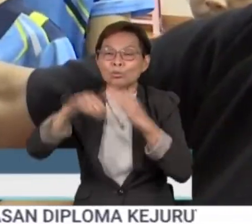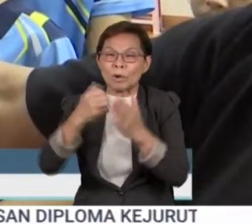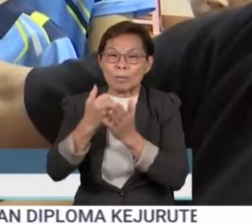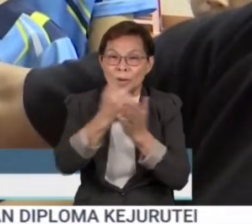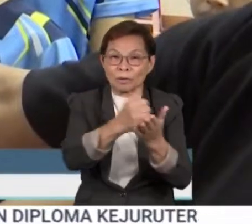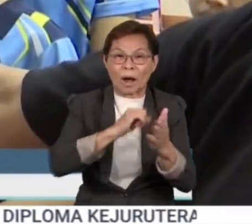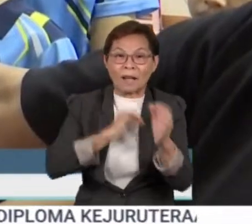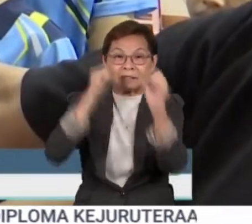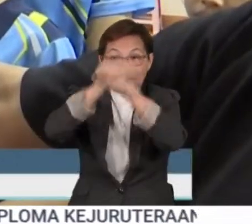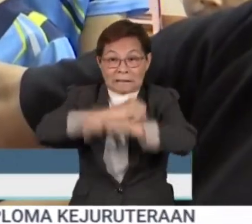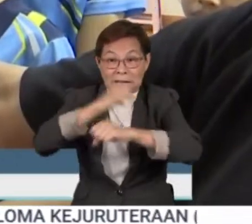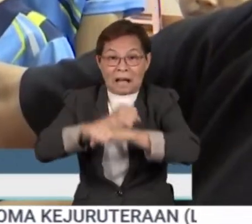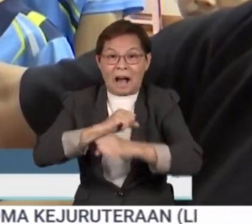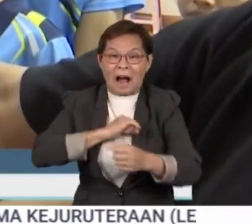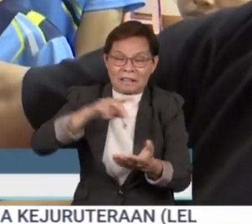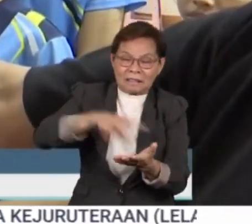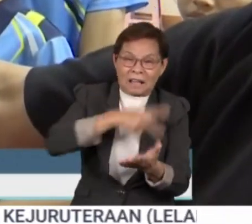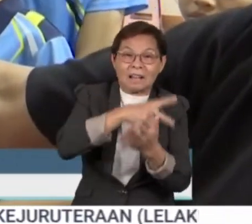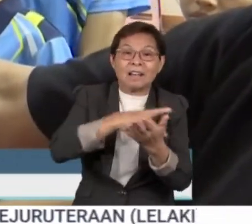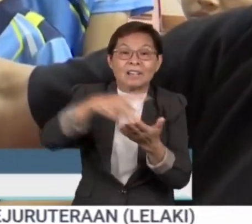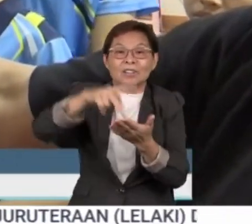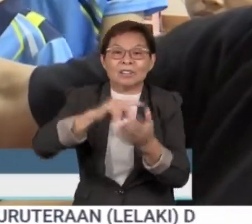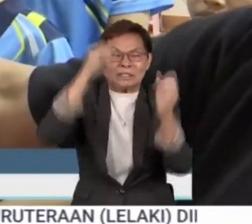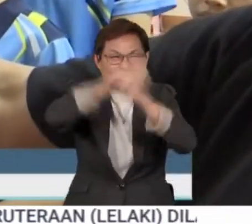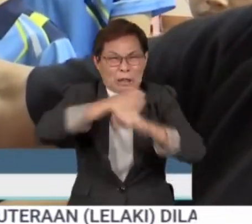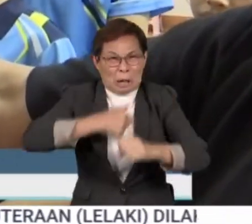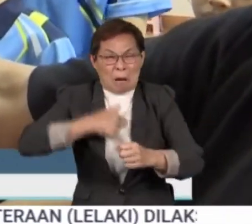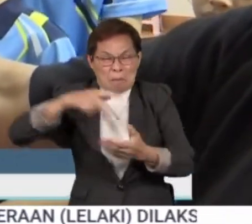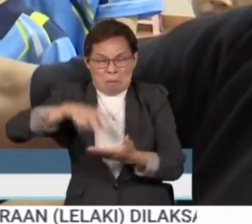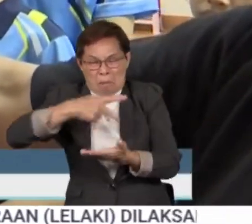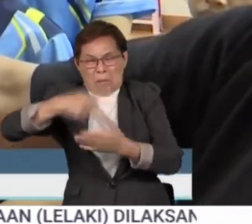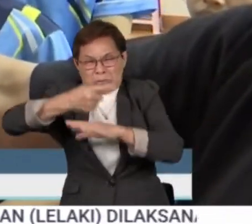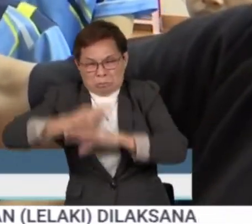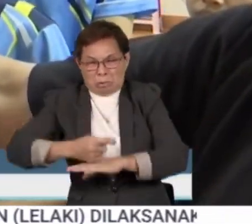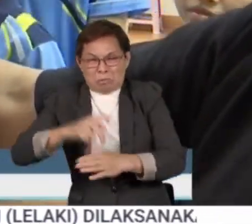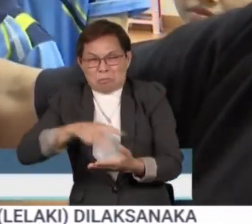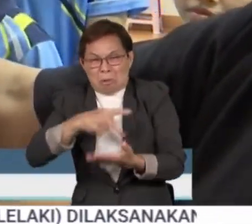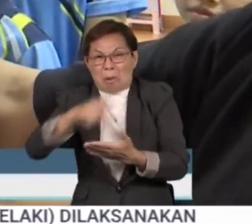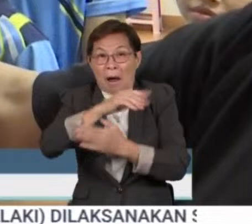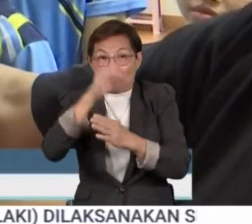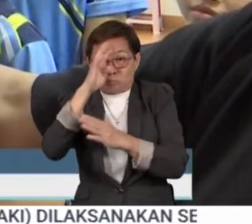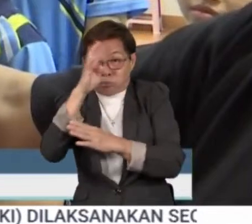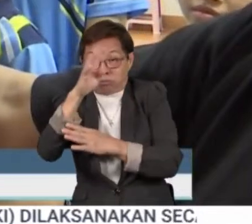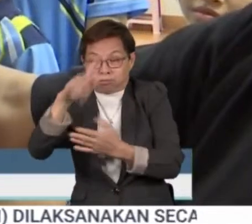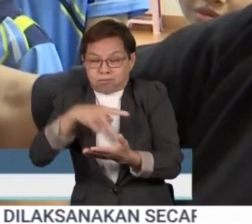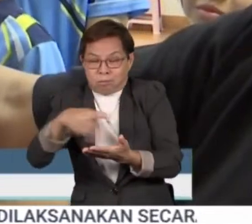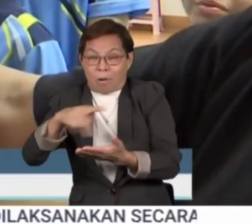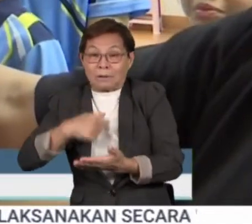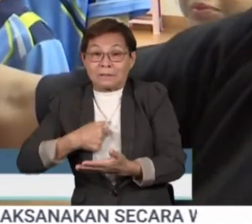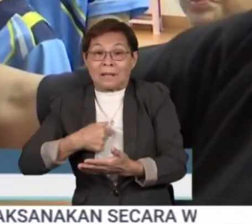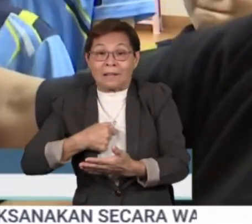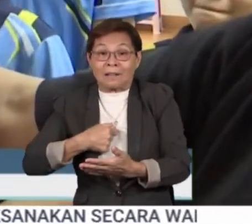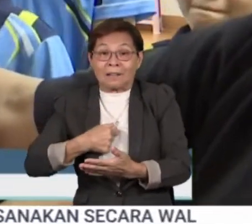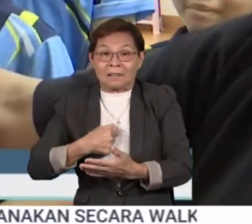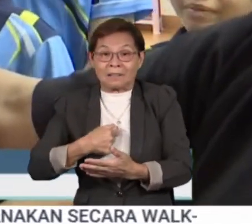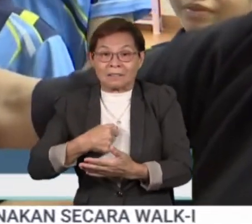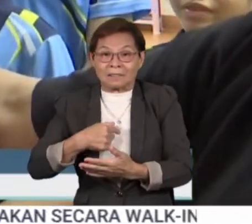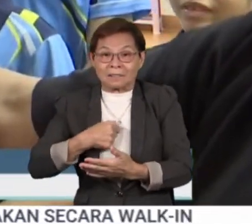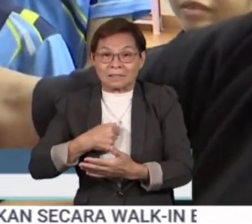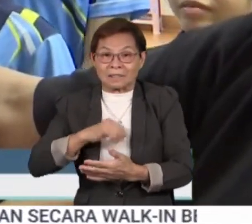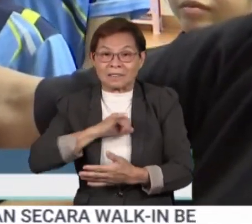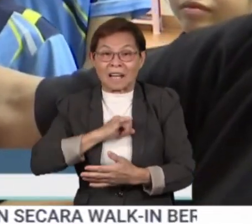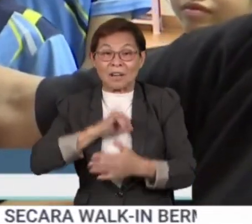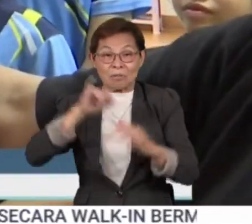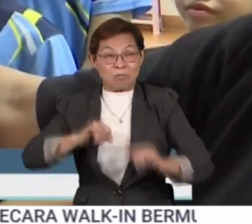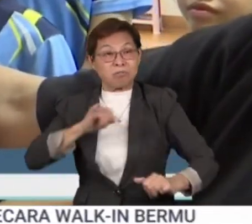challenge myself to dance this kind of dance, traditional and creative, sebab somehow I need to